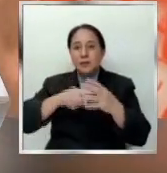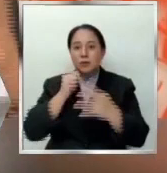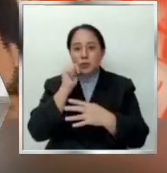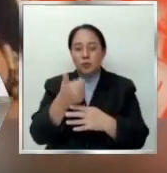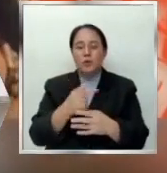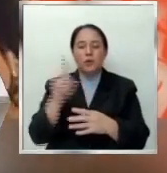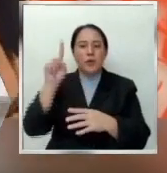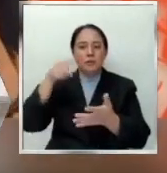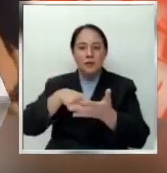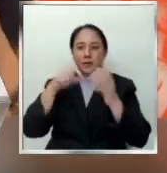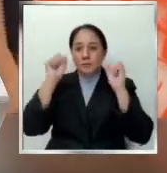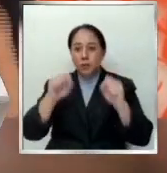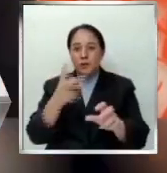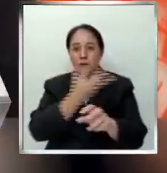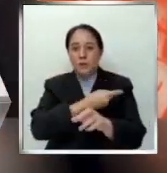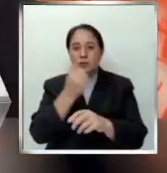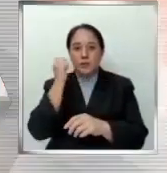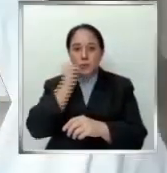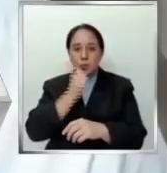maaaring magpabakuna kada araw.